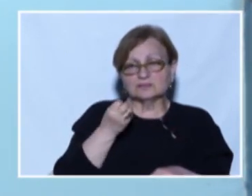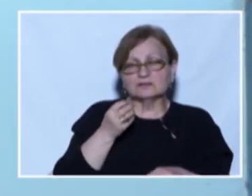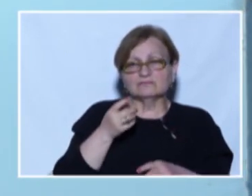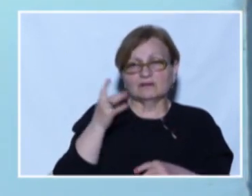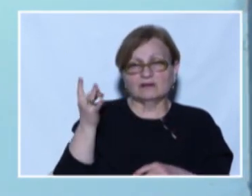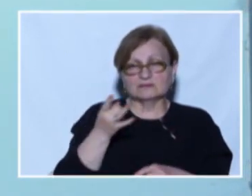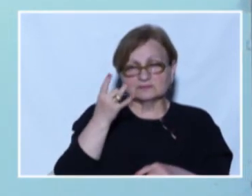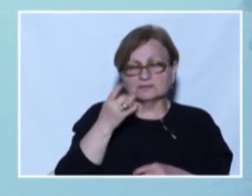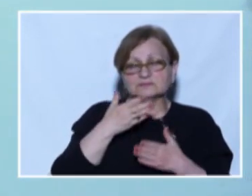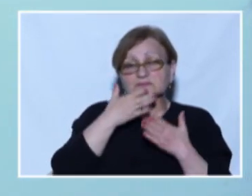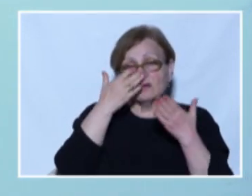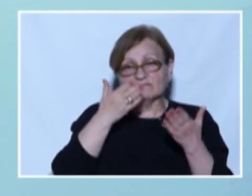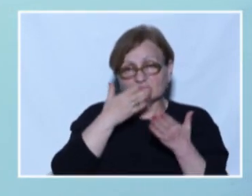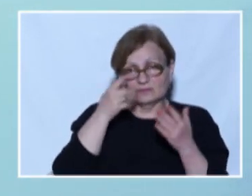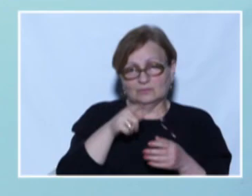გულდასმით წავიკითხოთ